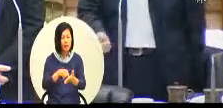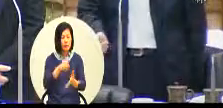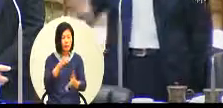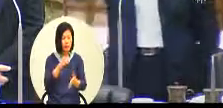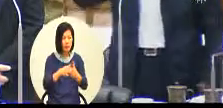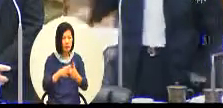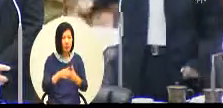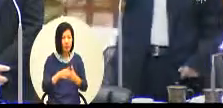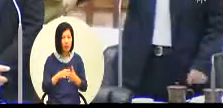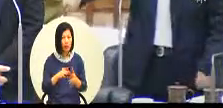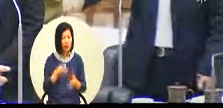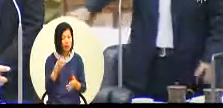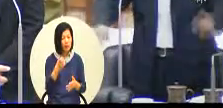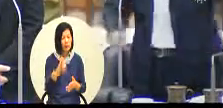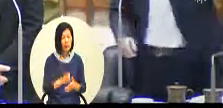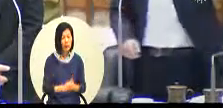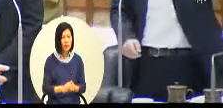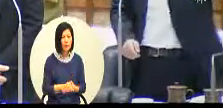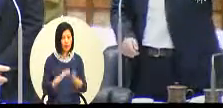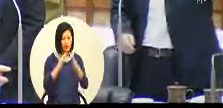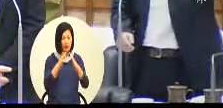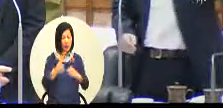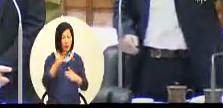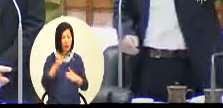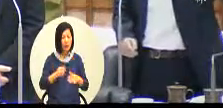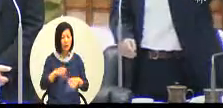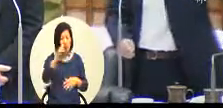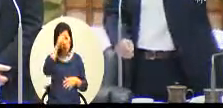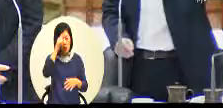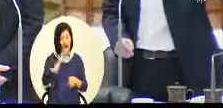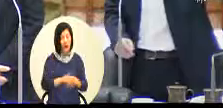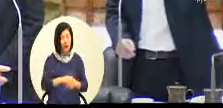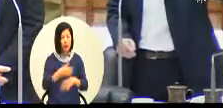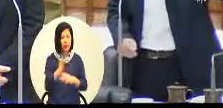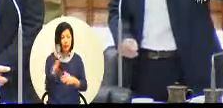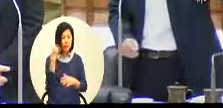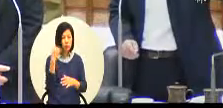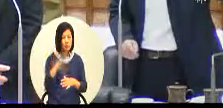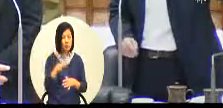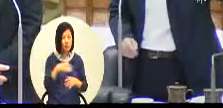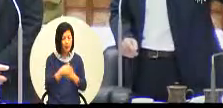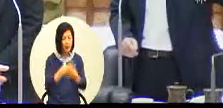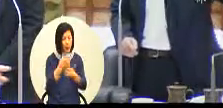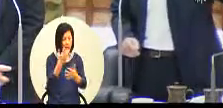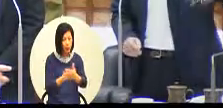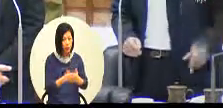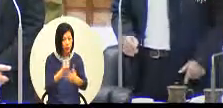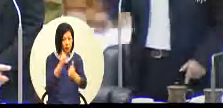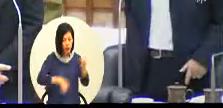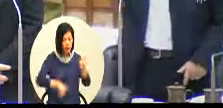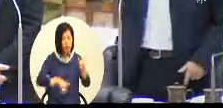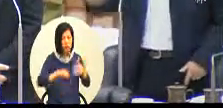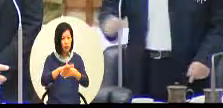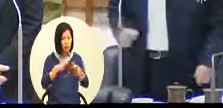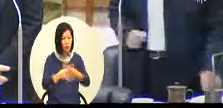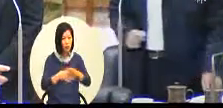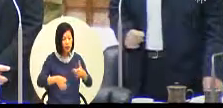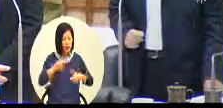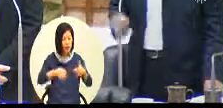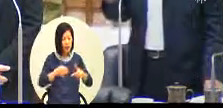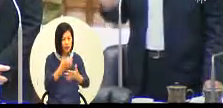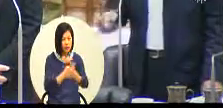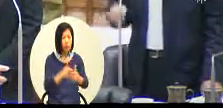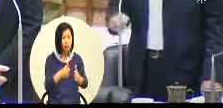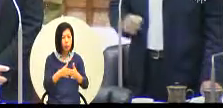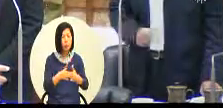市长表达的时候，市长拍板定案，黄埔新村在它有保留的实质的历史文化的价值。所以说，在这上